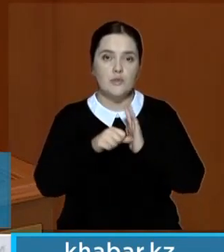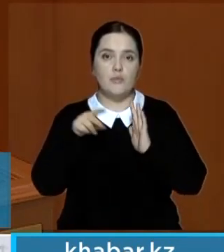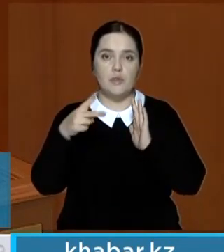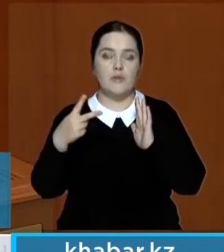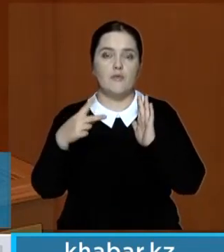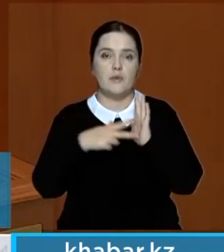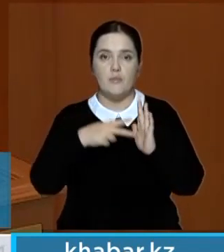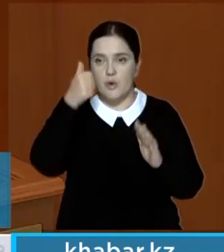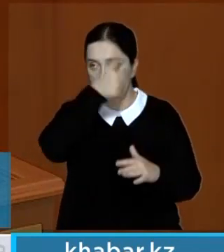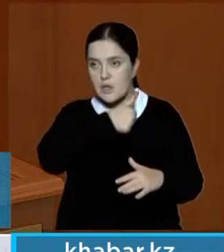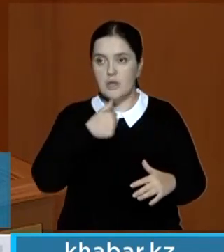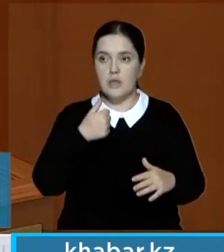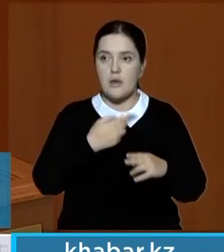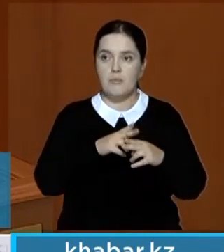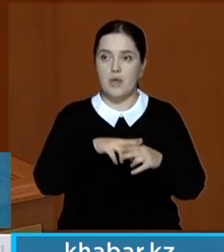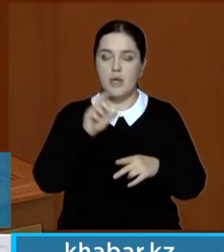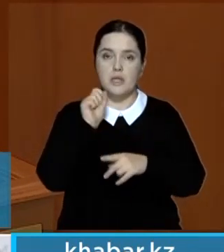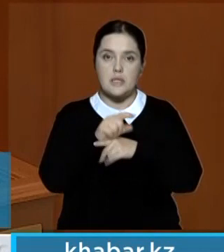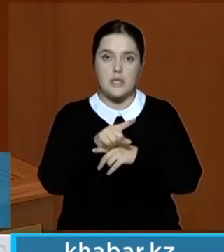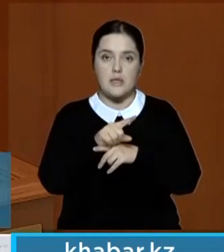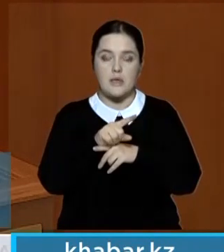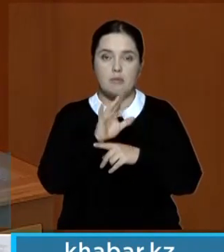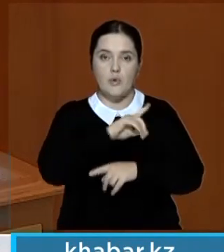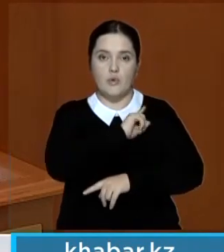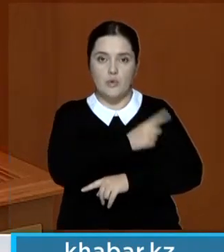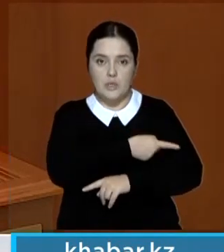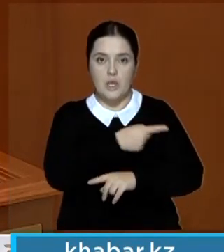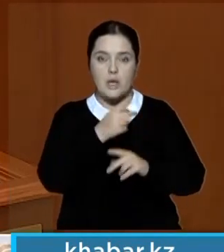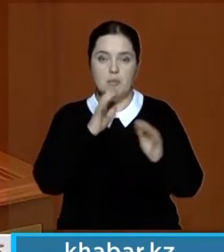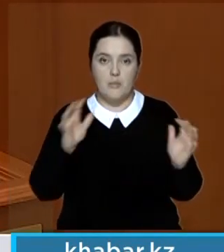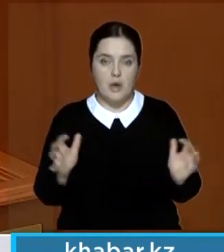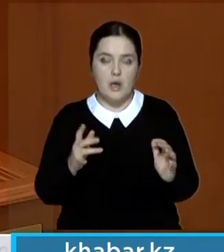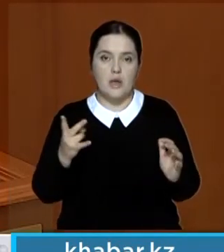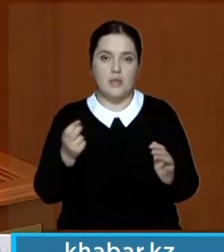2026-2028 годах. Одна из задач на эти 3 года — усилить сберегательную функцию национального фонда.